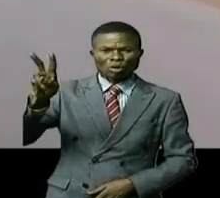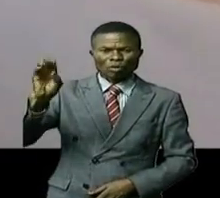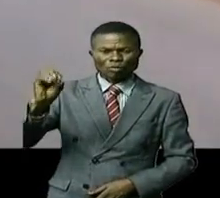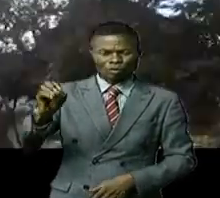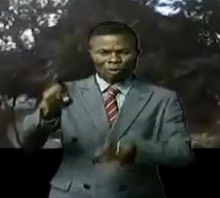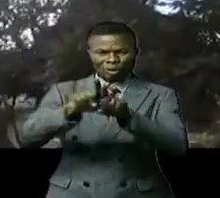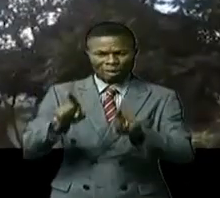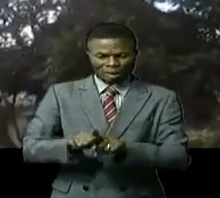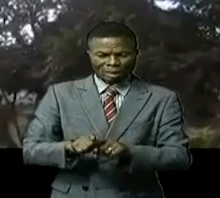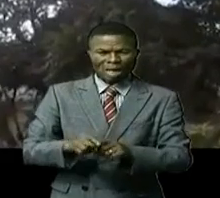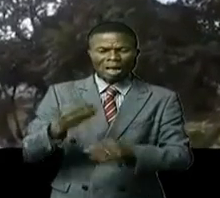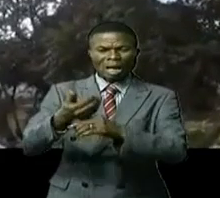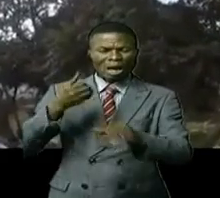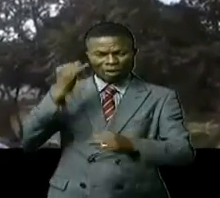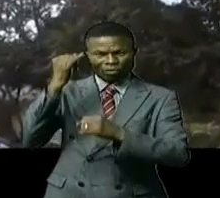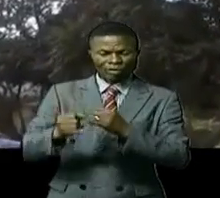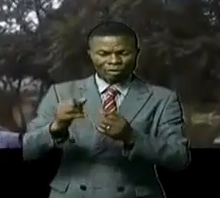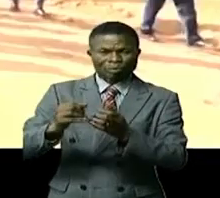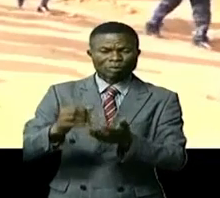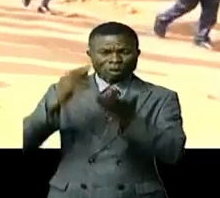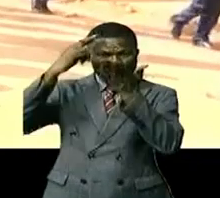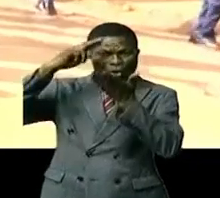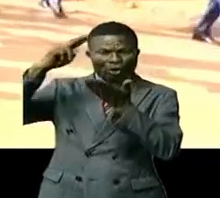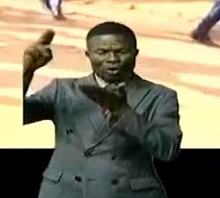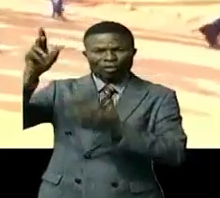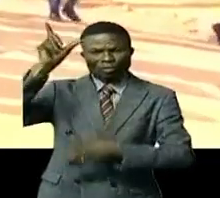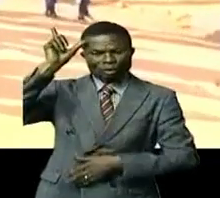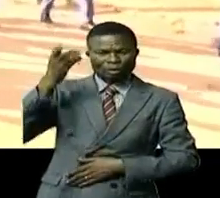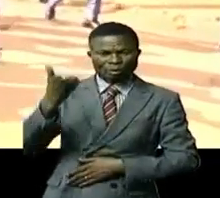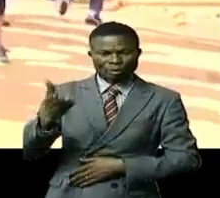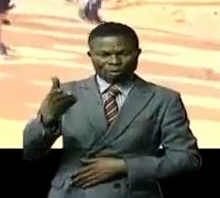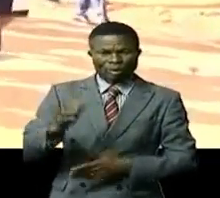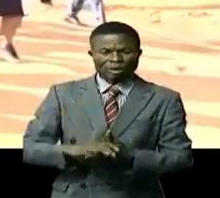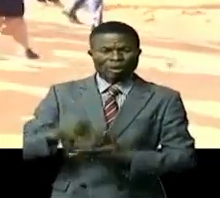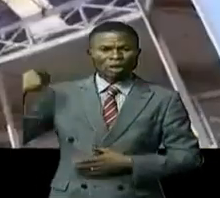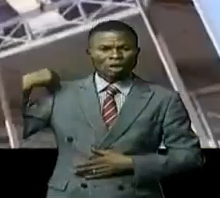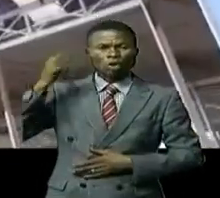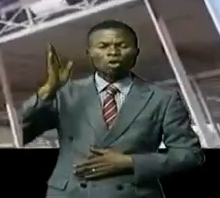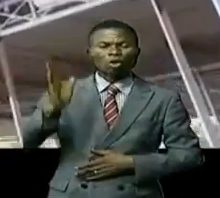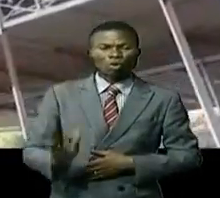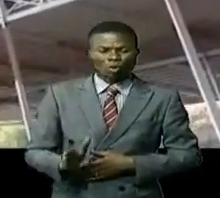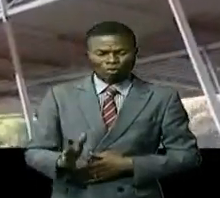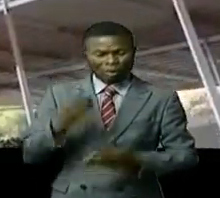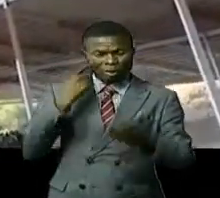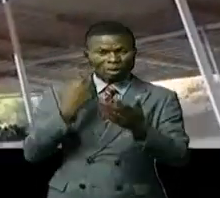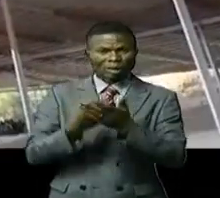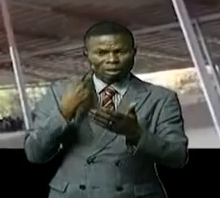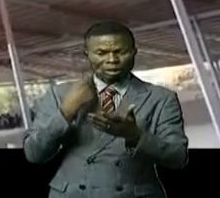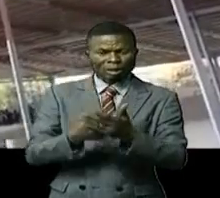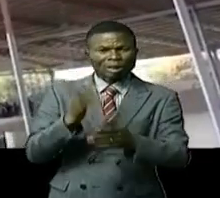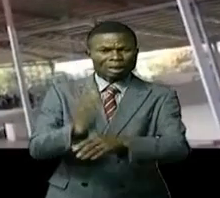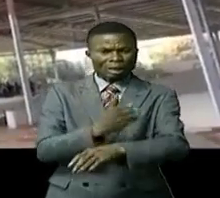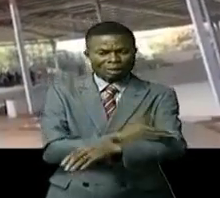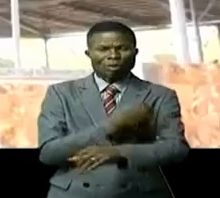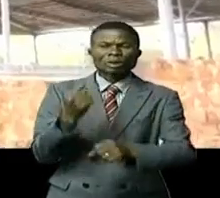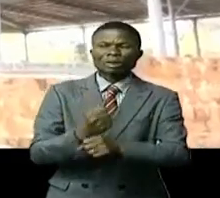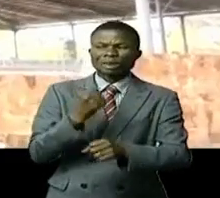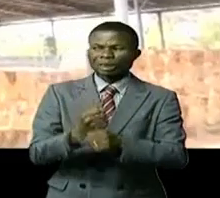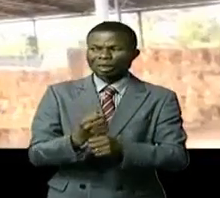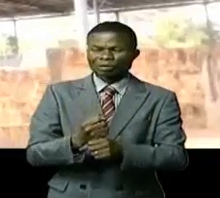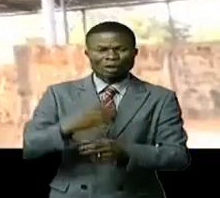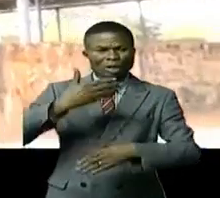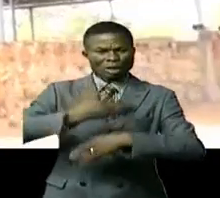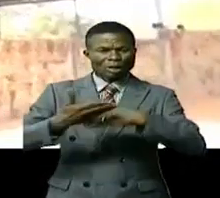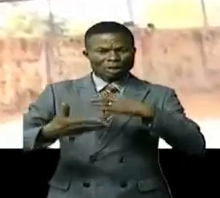avant de boucler par l'université de Lubumbashi. Ici, Jacques Aboulaka et sa suite ont constaté l'évolution des travaux d'aménagement